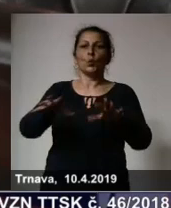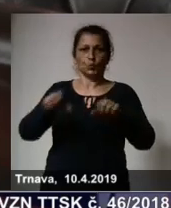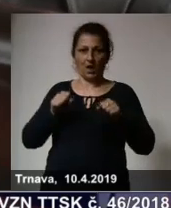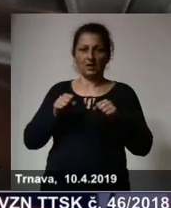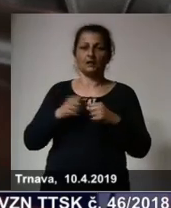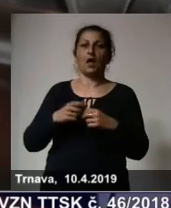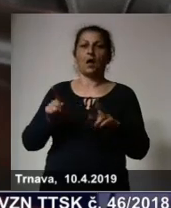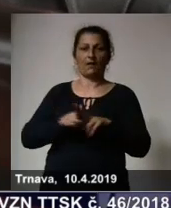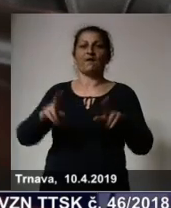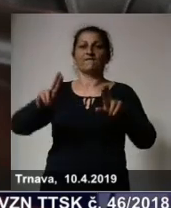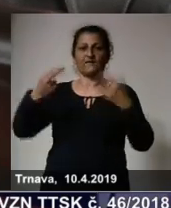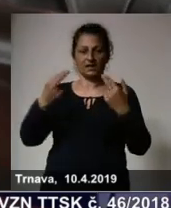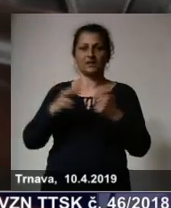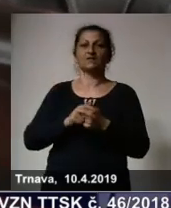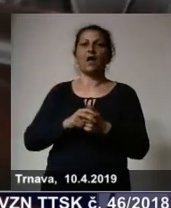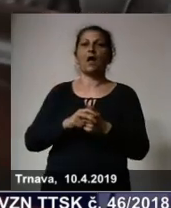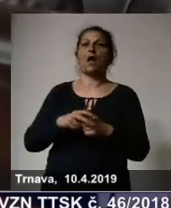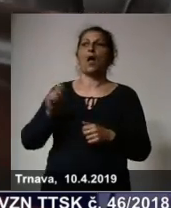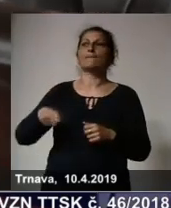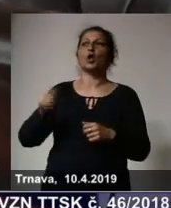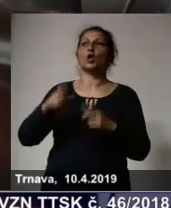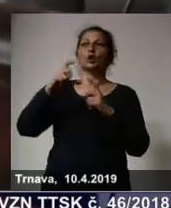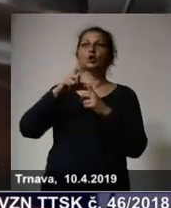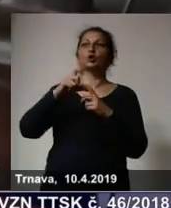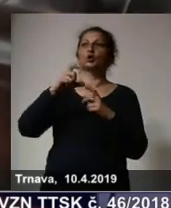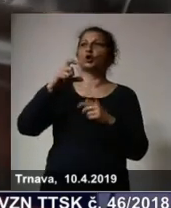takej. Pán poslanec Čikuto.